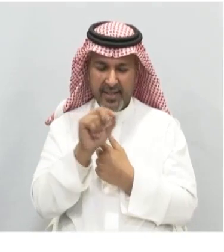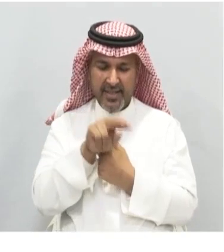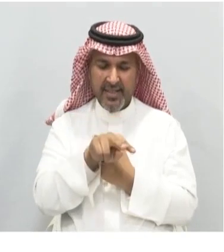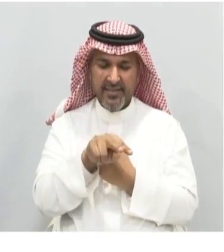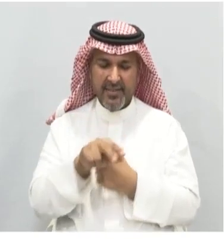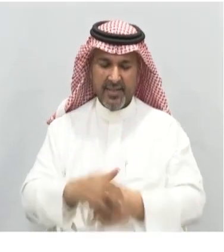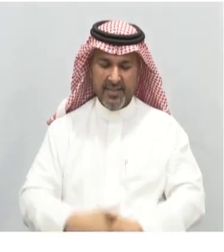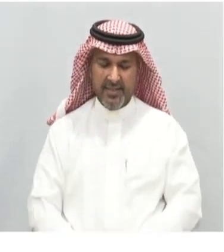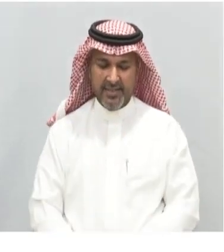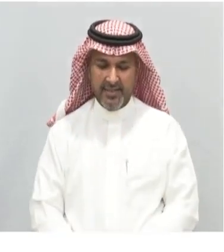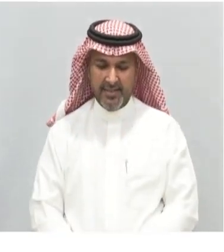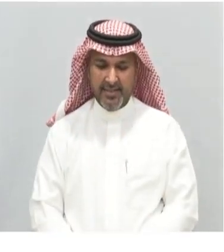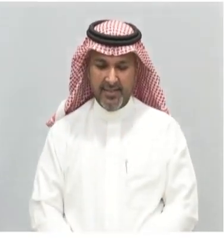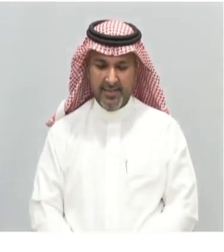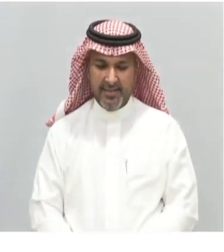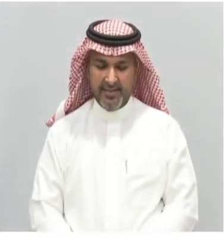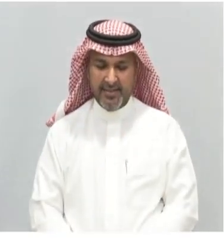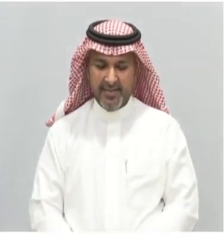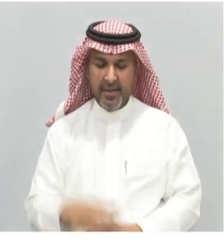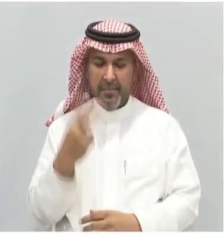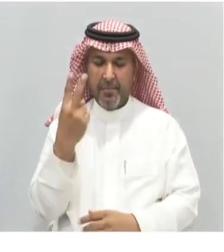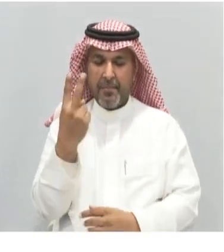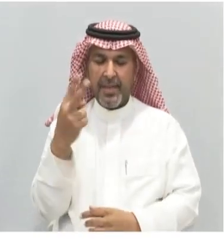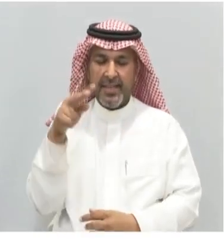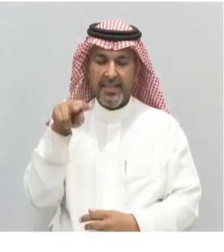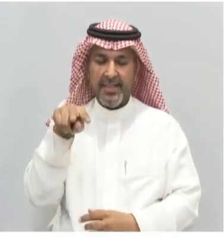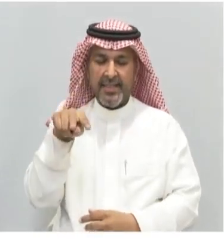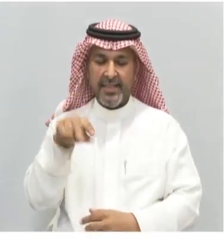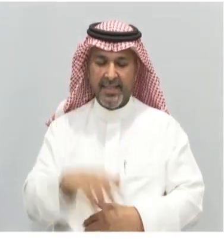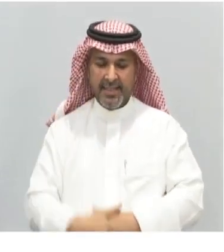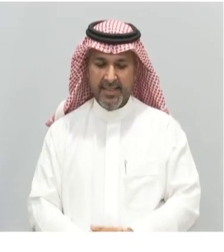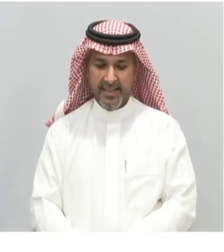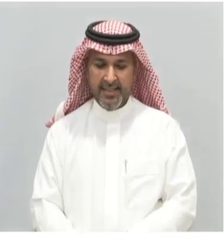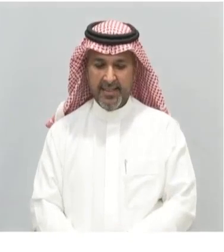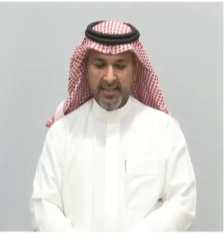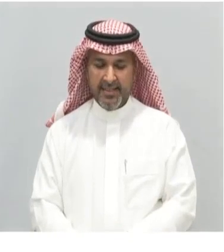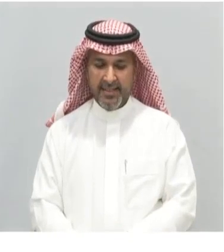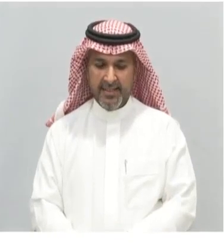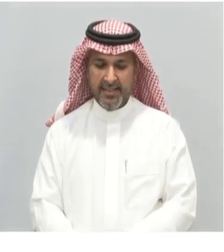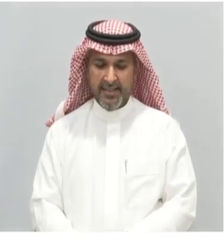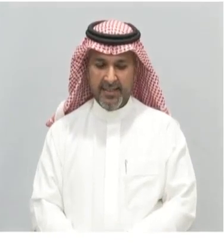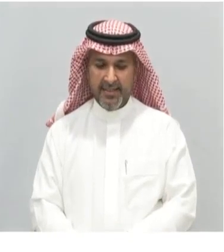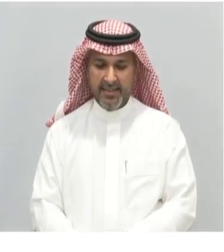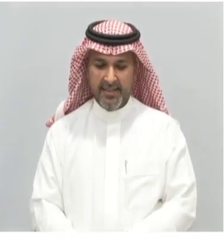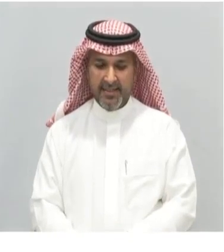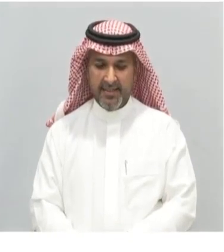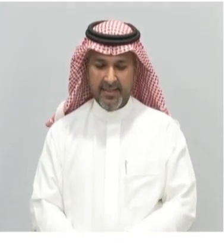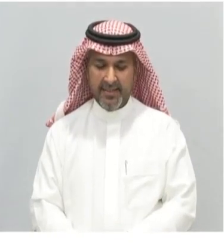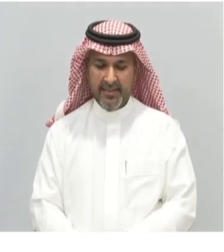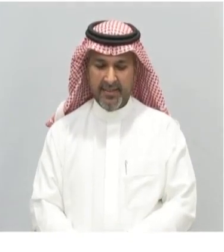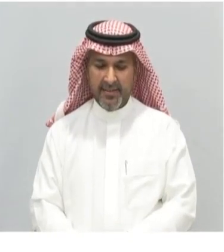ابنائي وبناتي ولا هنا كذلك صفرا اخر فاضيف صفرا اخر اذا الاجابه هي 200